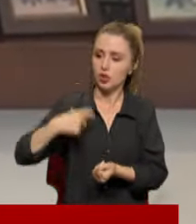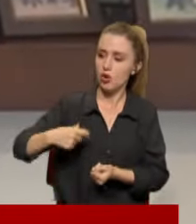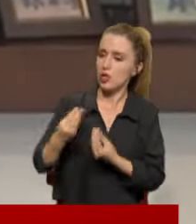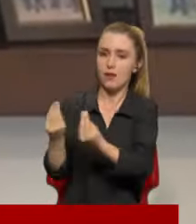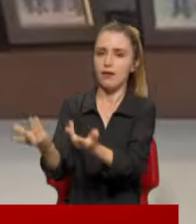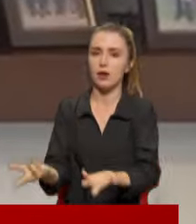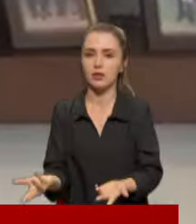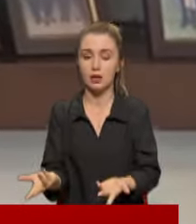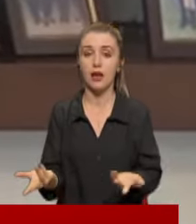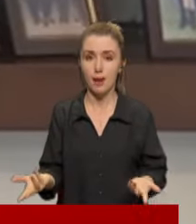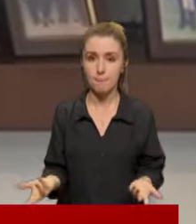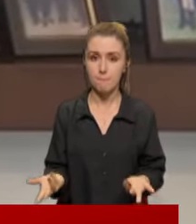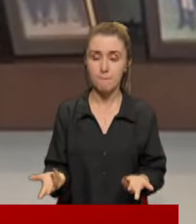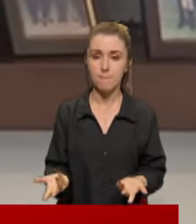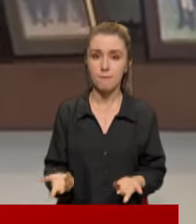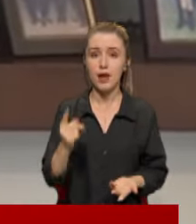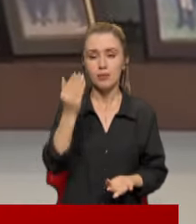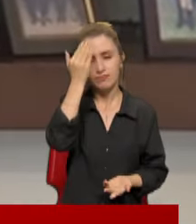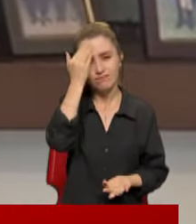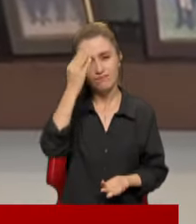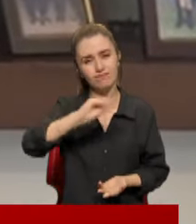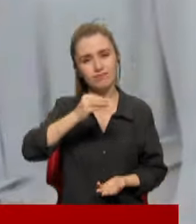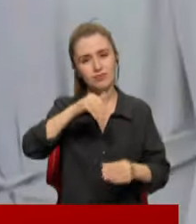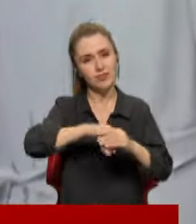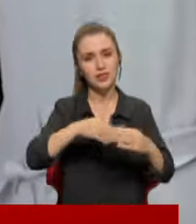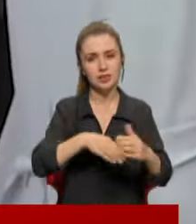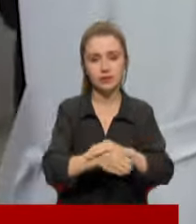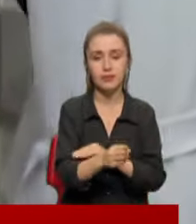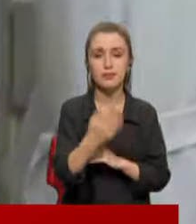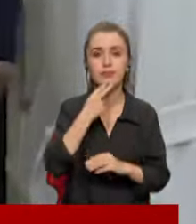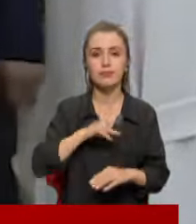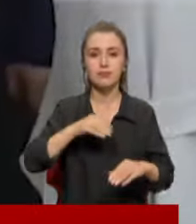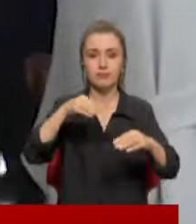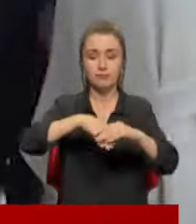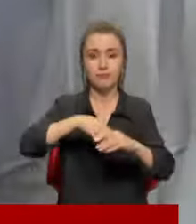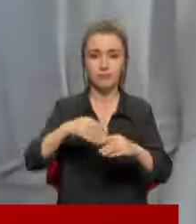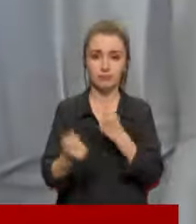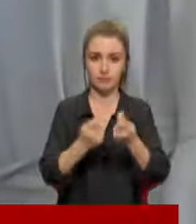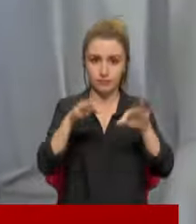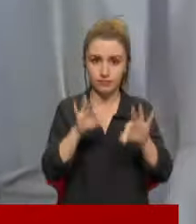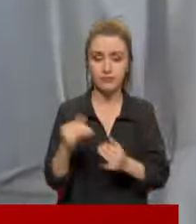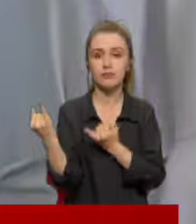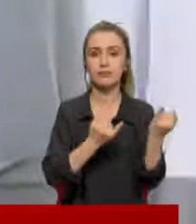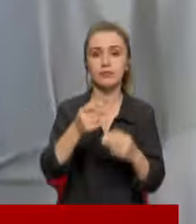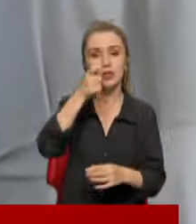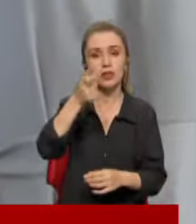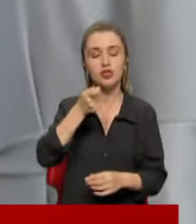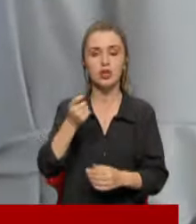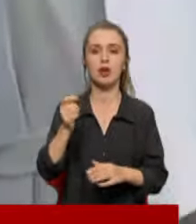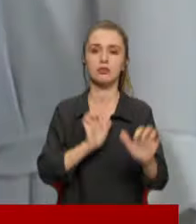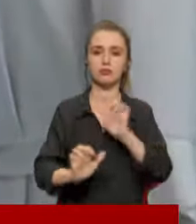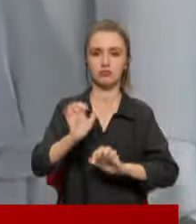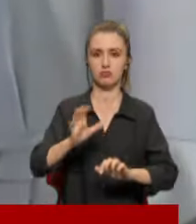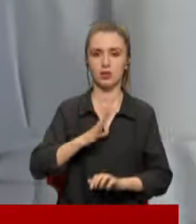sektöre, böylece bir garibanın çocuğu belki meclise girerdi. Kızının mecliste işe alınmasına ilişkin tartışmada yine dikkat çekici bir savunma